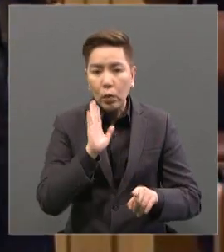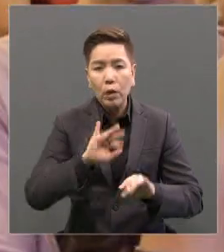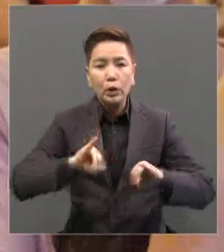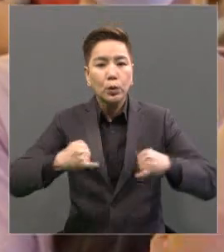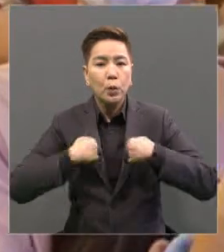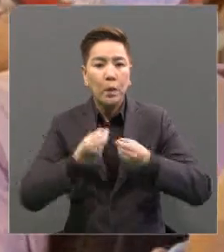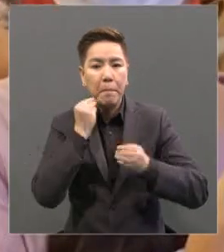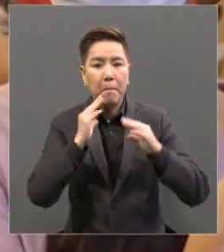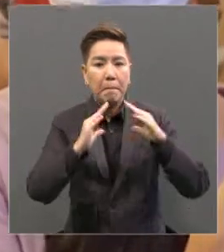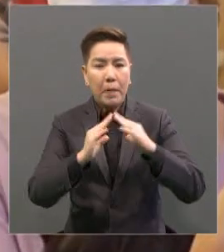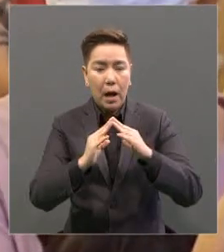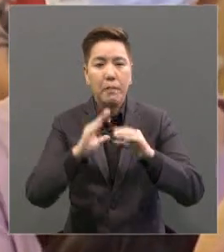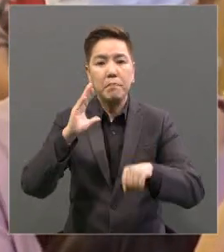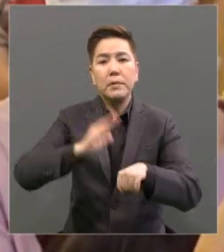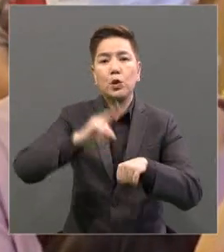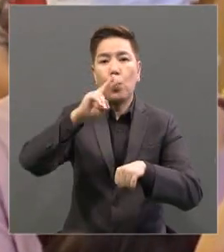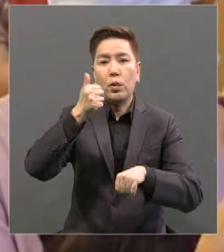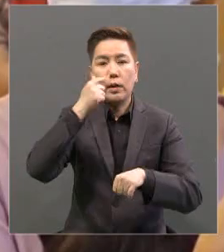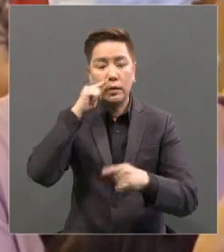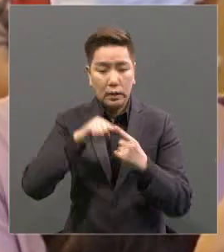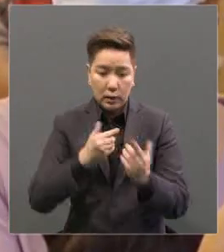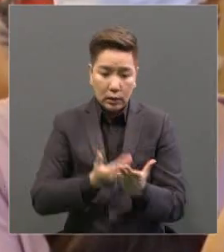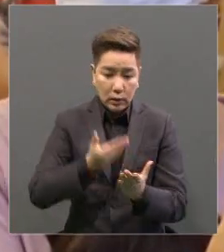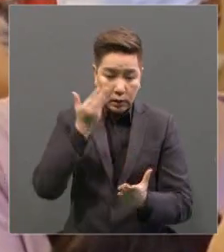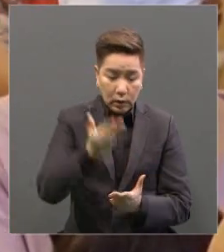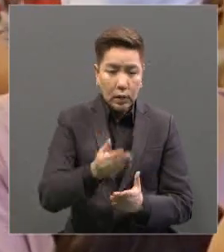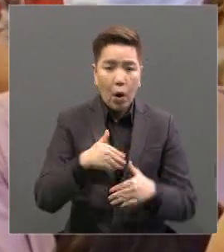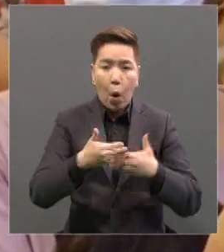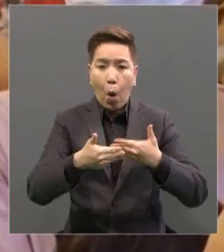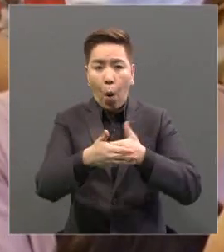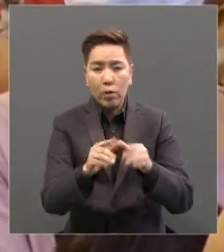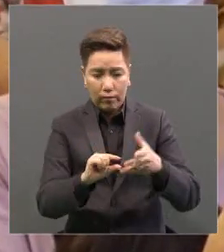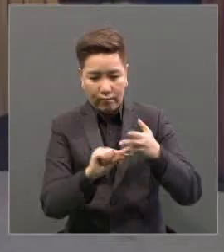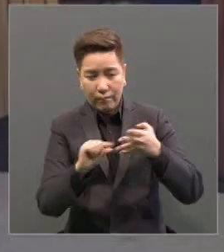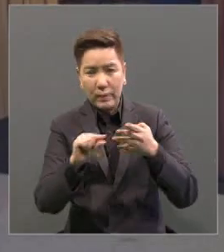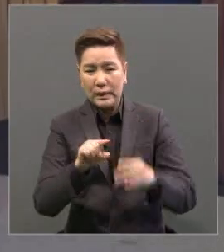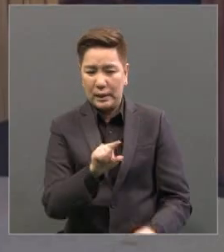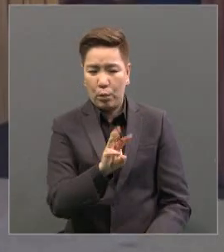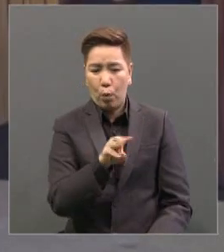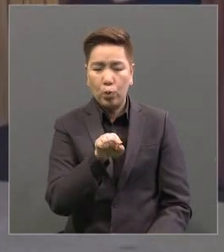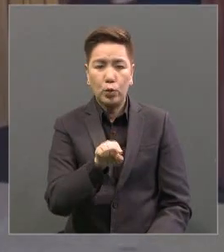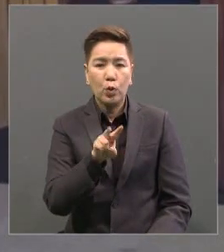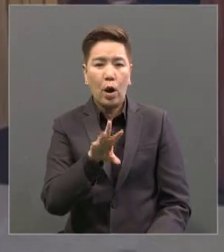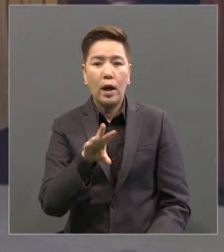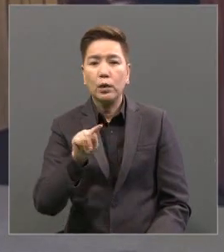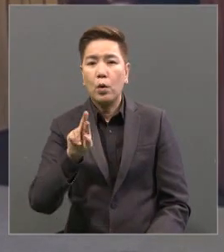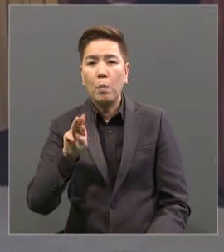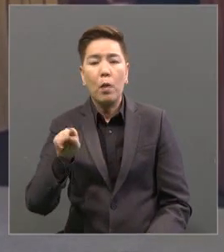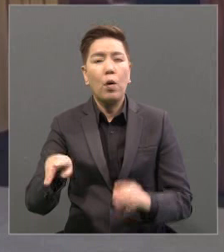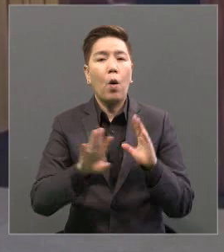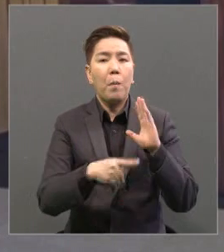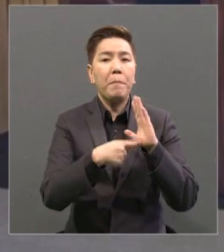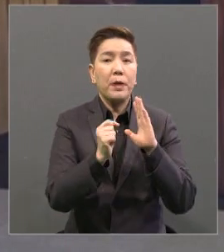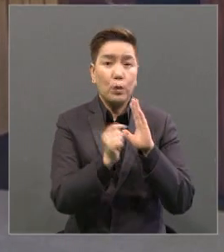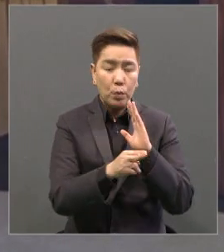เป็นเจ้าของทรัพย์นะฮะหรือว่าบ้านมือสองเนี่ยก็มีเป็นตั้งแต่ประเภทห้องชุดขนาดเนื้อที่26.25ตารางเมตรที่ปทุมธานี